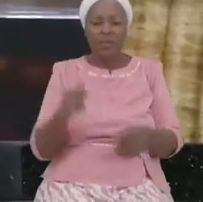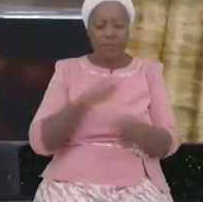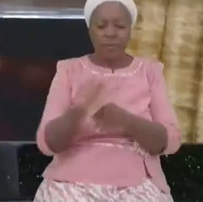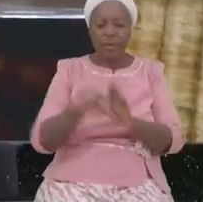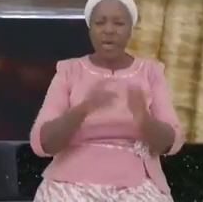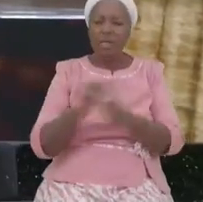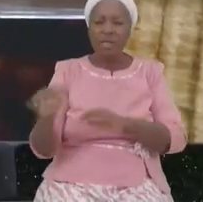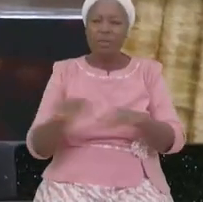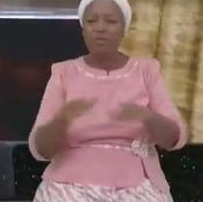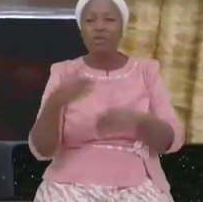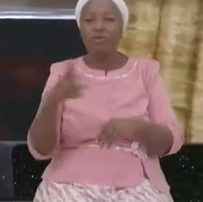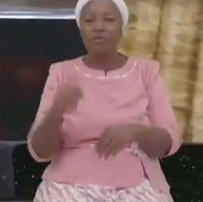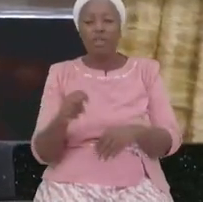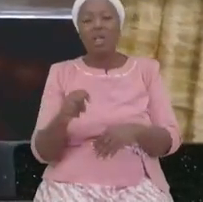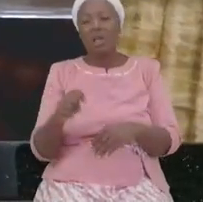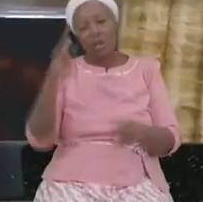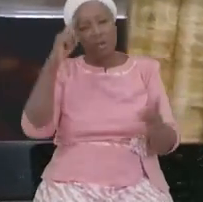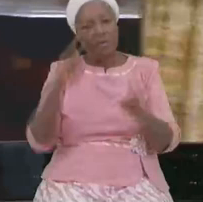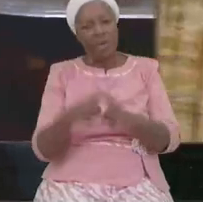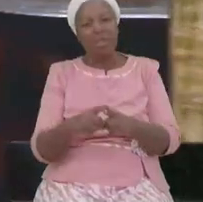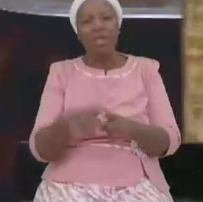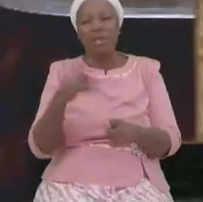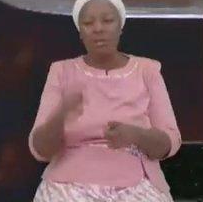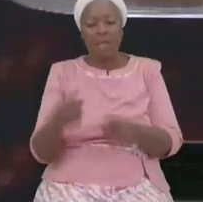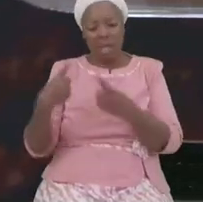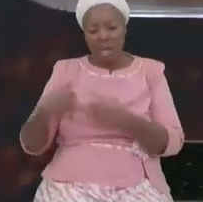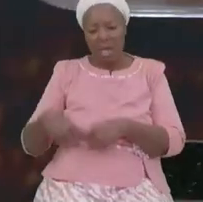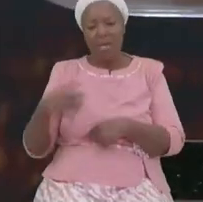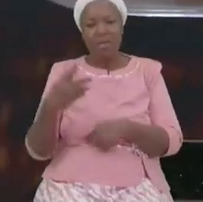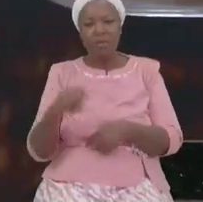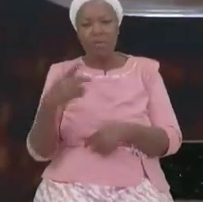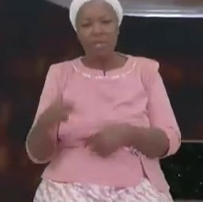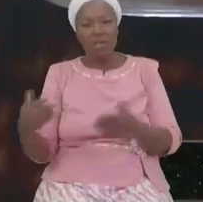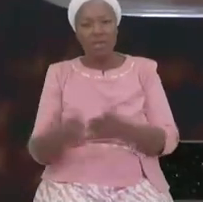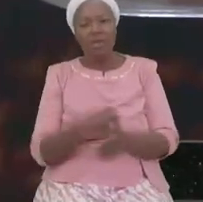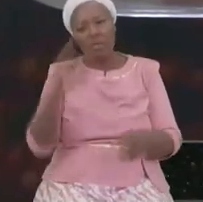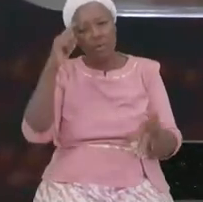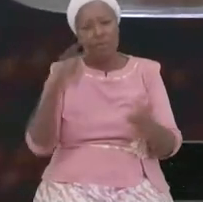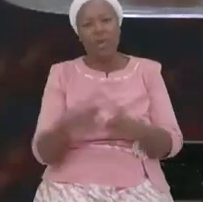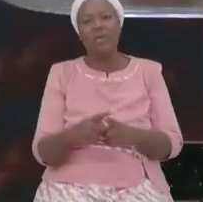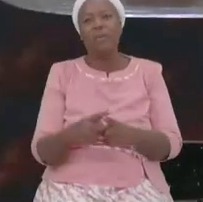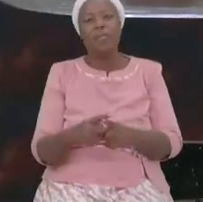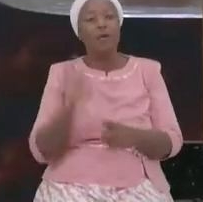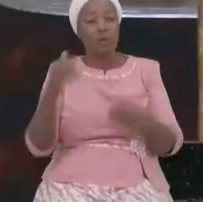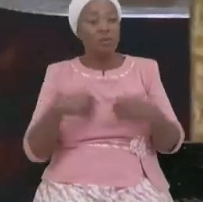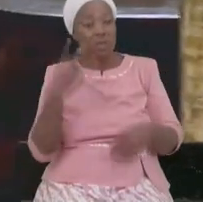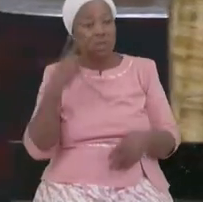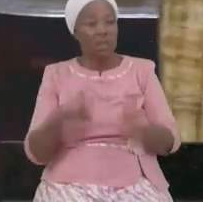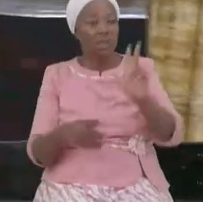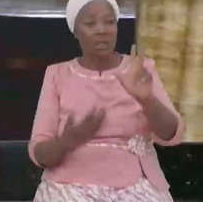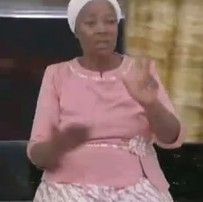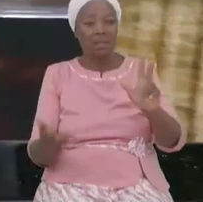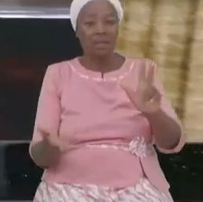l'accomplissement de l'alliance, le cœur de la nouvelle alliance. Nous considérons trois points. Premièrement,